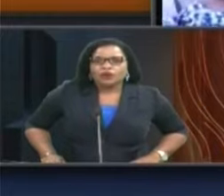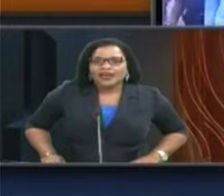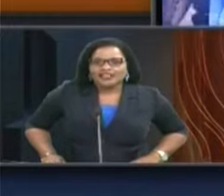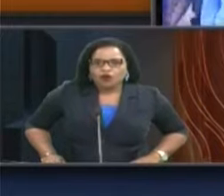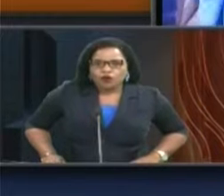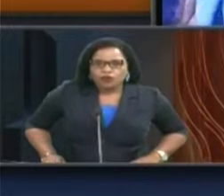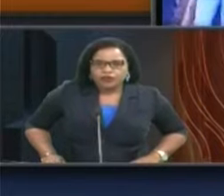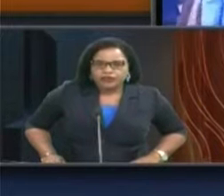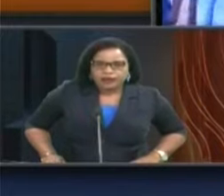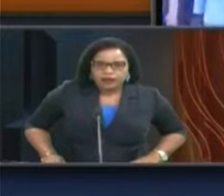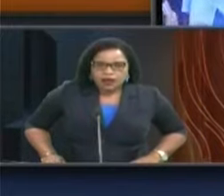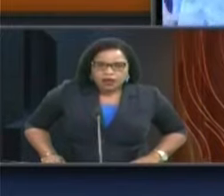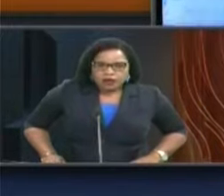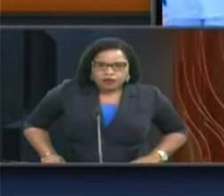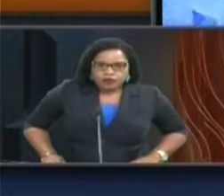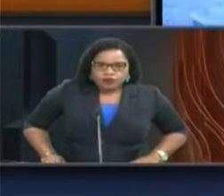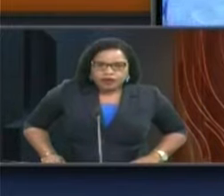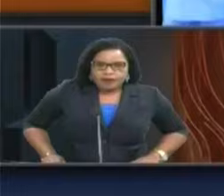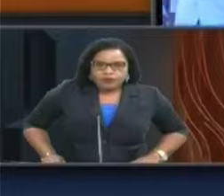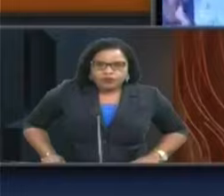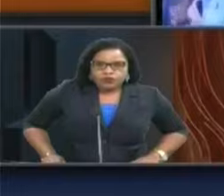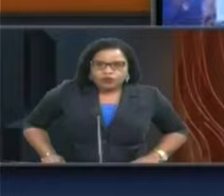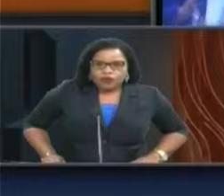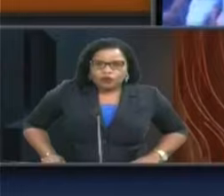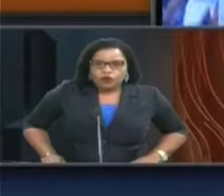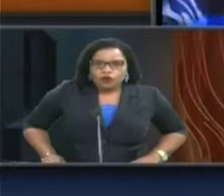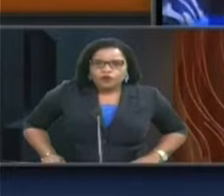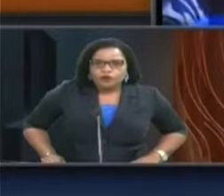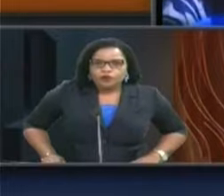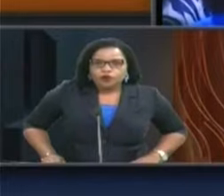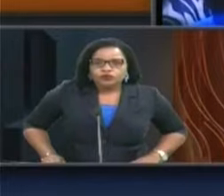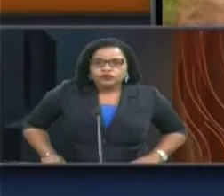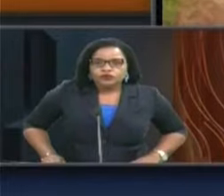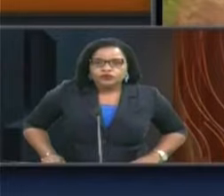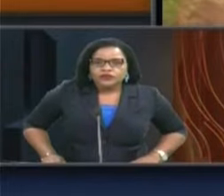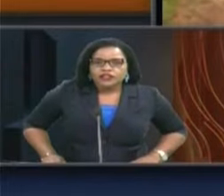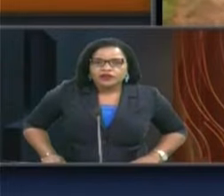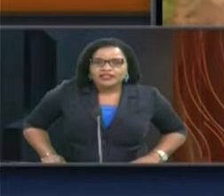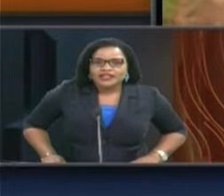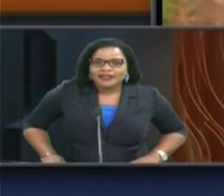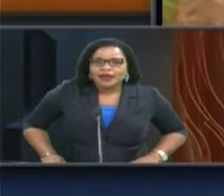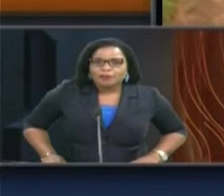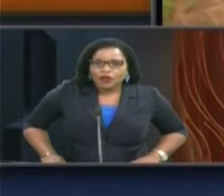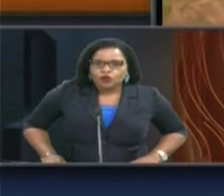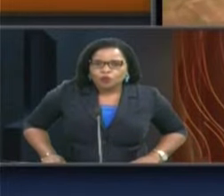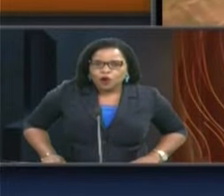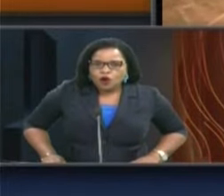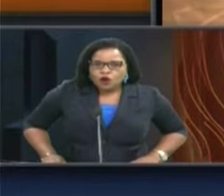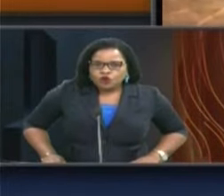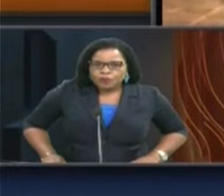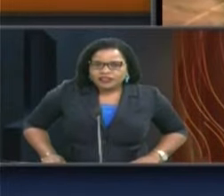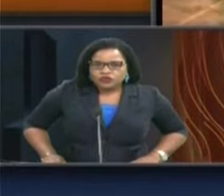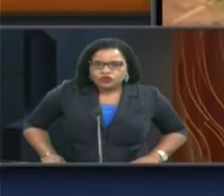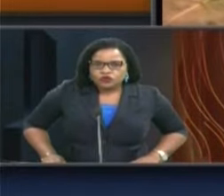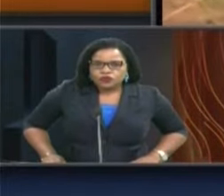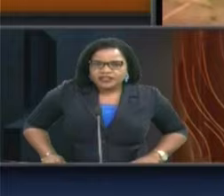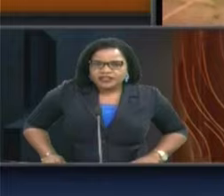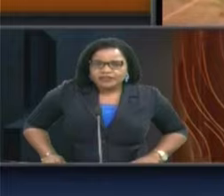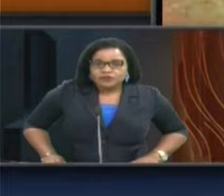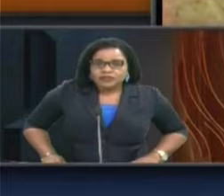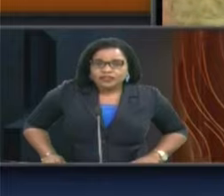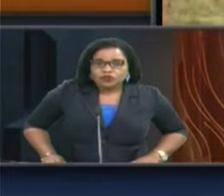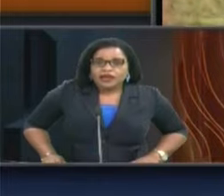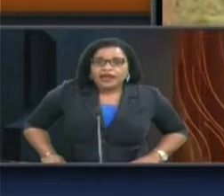agricole au Kassai oriental. Et puis la piste de l'aérodrome de Bandundu-Ville dans un état préoccupant. Le président du